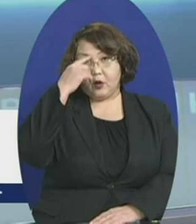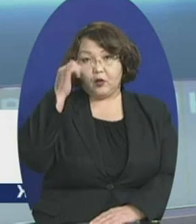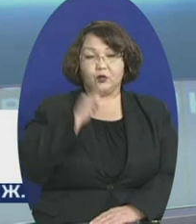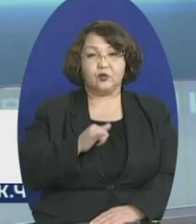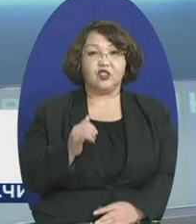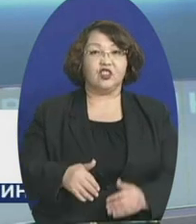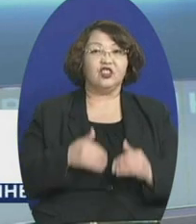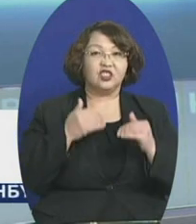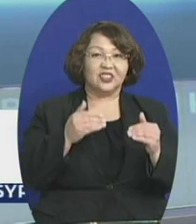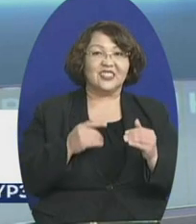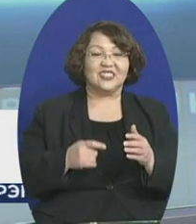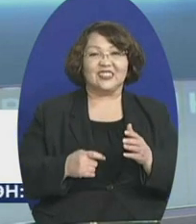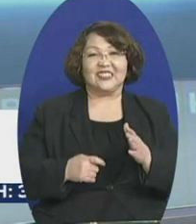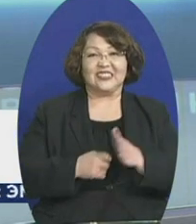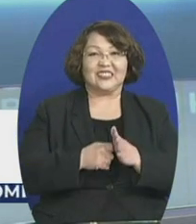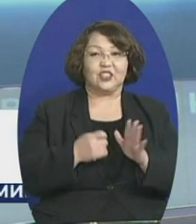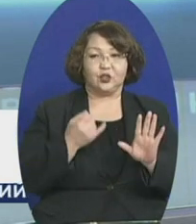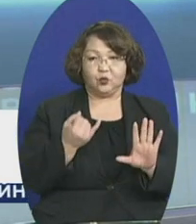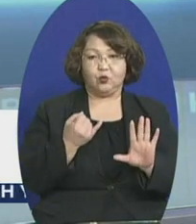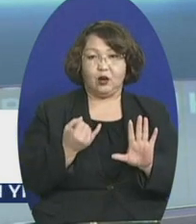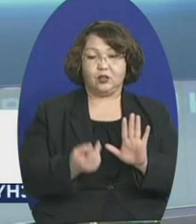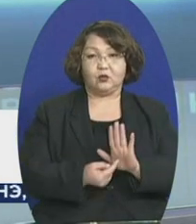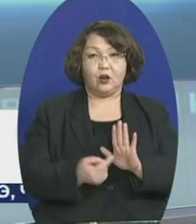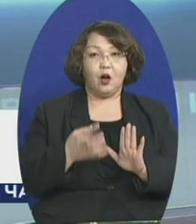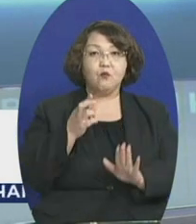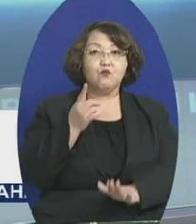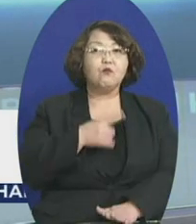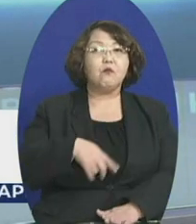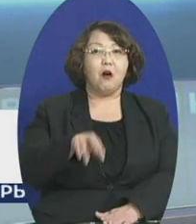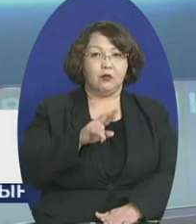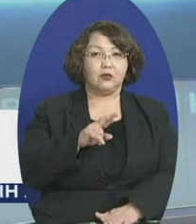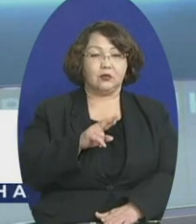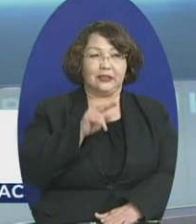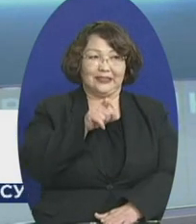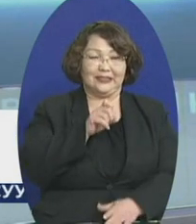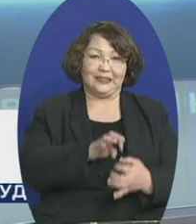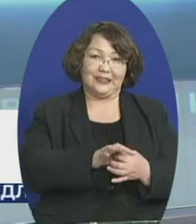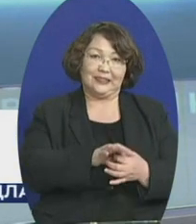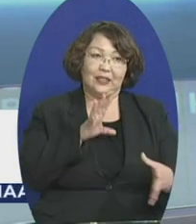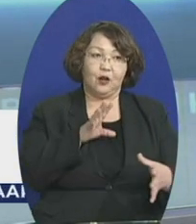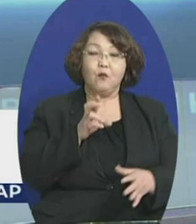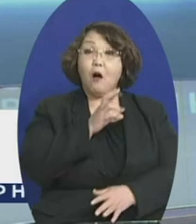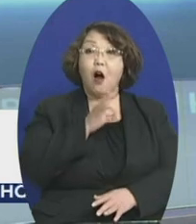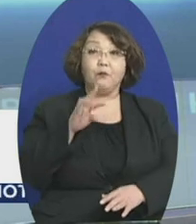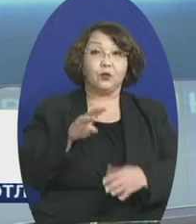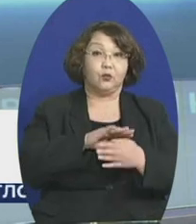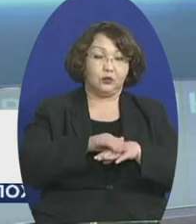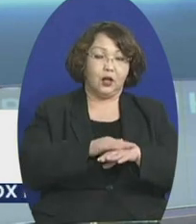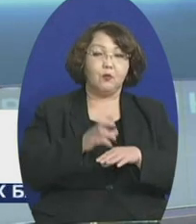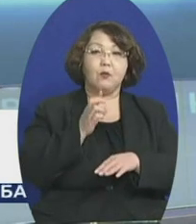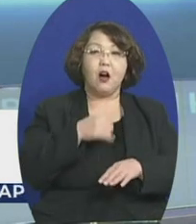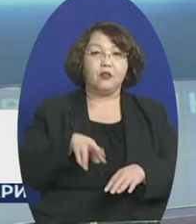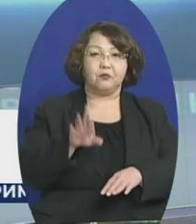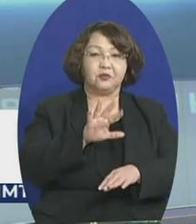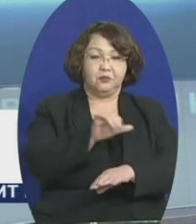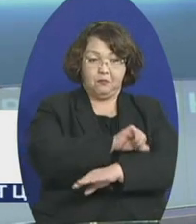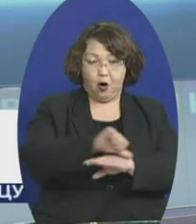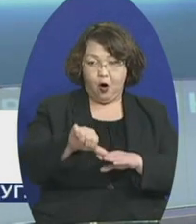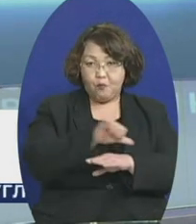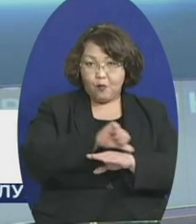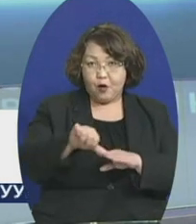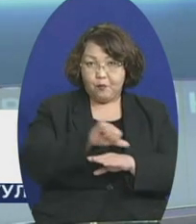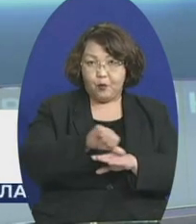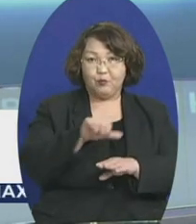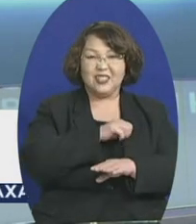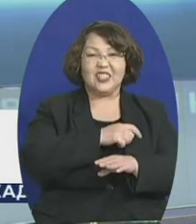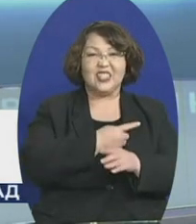хөгжлийг хязгаарлаж байгаа 6 гол хүчин зүйлийн нэг бомбтын боомыг тайлах шинжилэл боддоор хэрэгжиж эхэлсэнийг ерөнхий сайд бомбтын сэргэлт